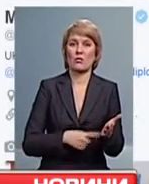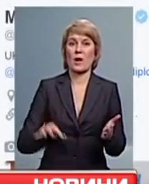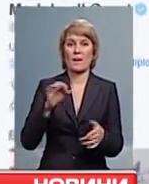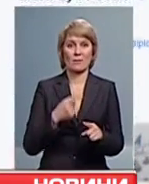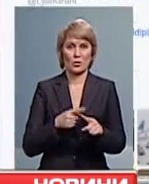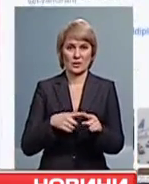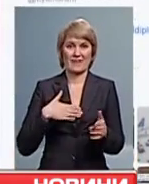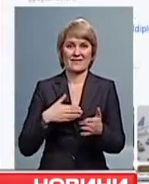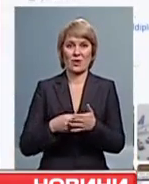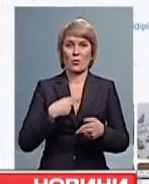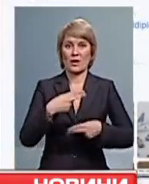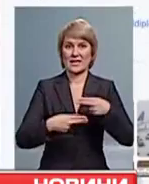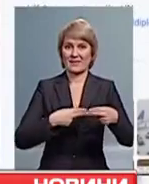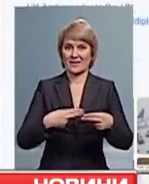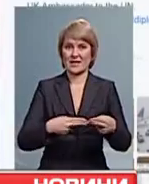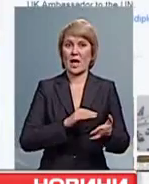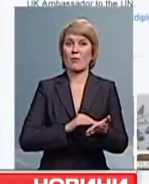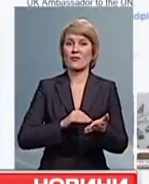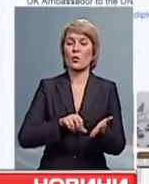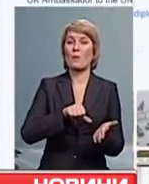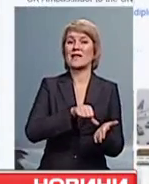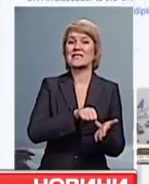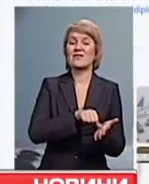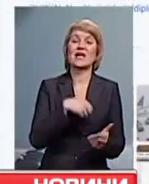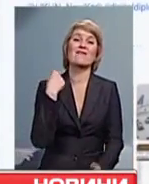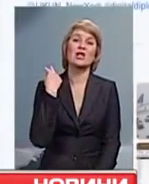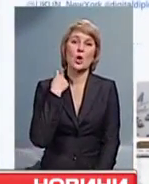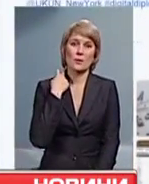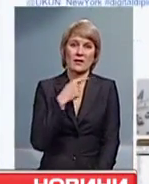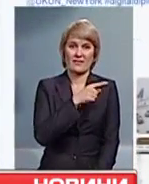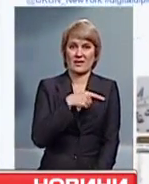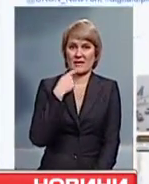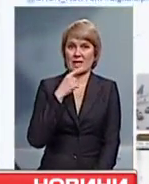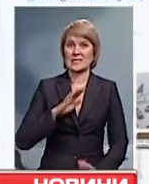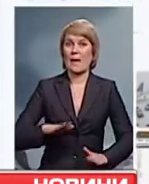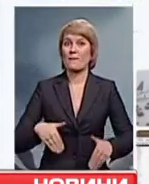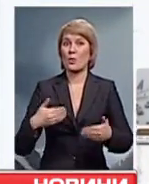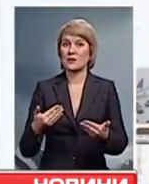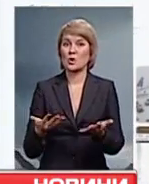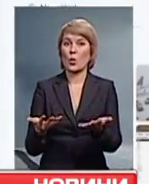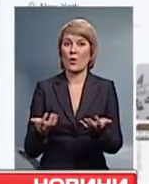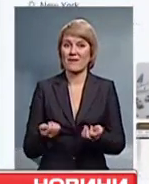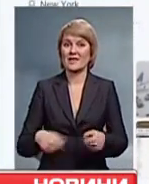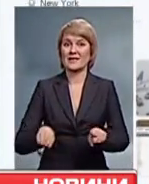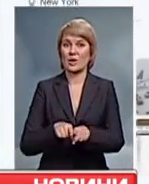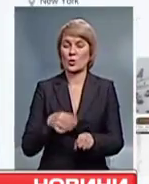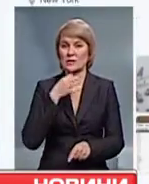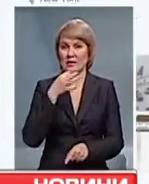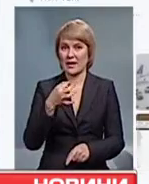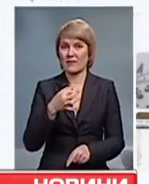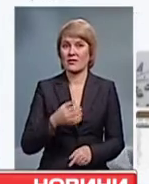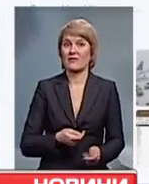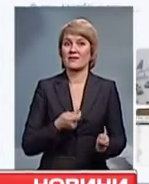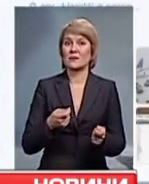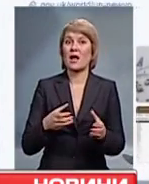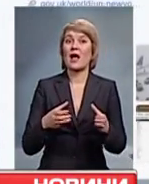повідомив постійний представник Великої Британії в ООН Марк Лайел Грант. За його словами, з пропозицією ухвалити таку заяву виступила